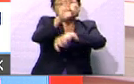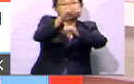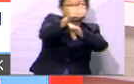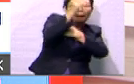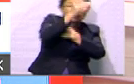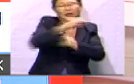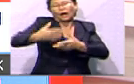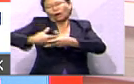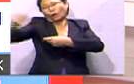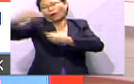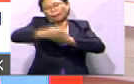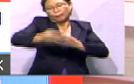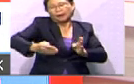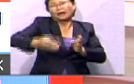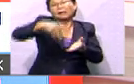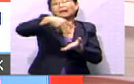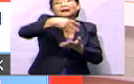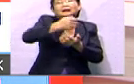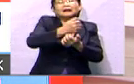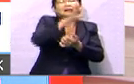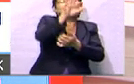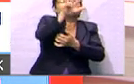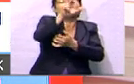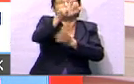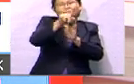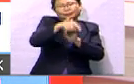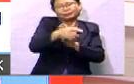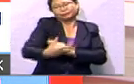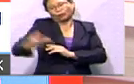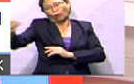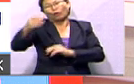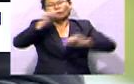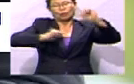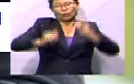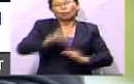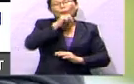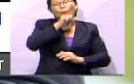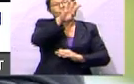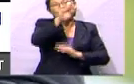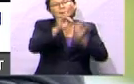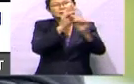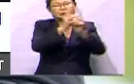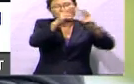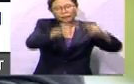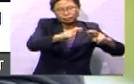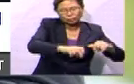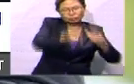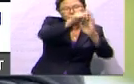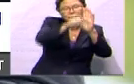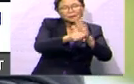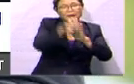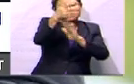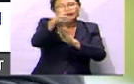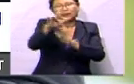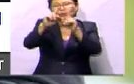pagi dan keluar dari bilik Rehman 30 minit kemudian. Pelakon yang berusia 48 tahun itu disiasat mengikut Seksyen